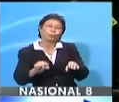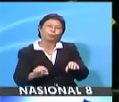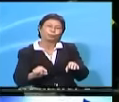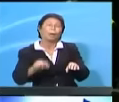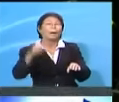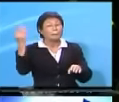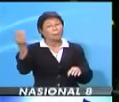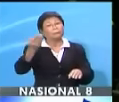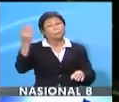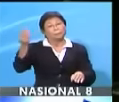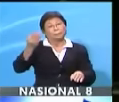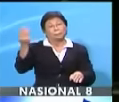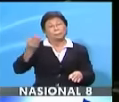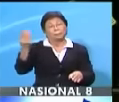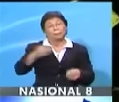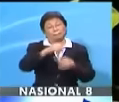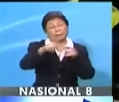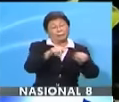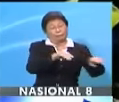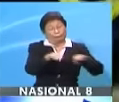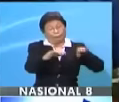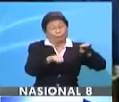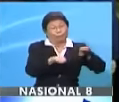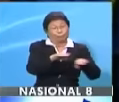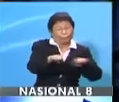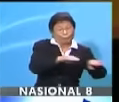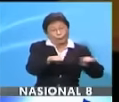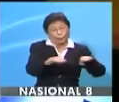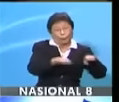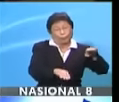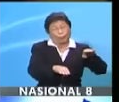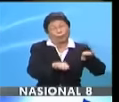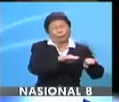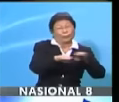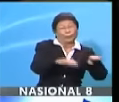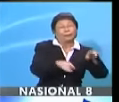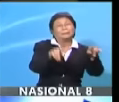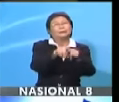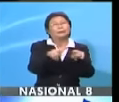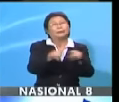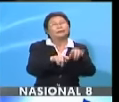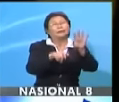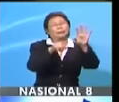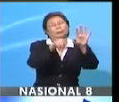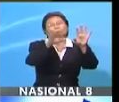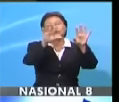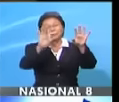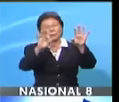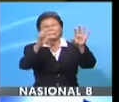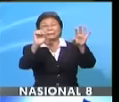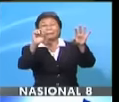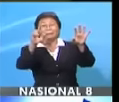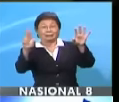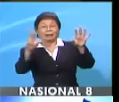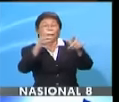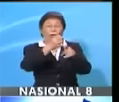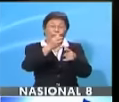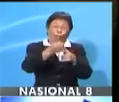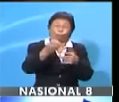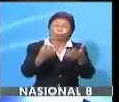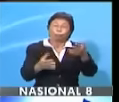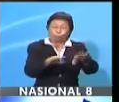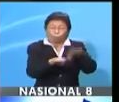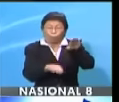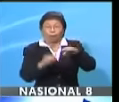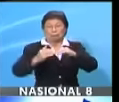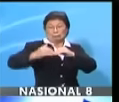Kebiasaannya, kebiasaannya bila berlaku gempa bumi yang skala sebegitu 5.9 ataupun kalau gempa bumi